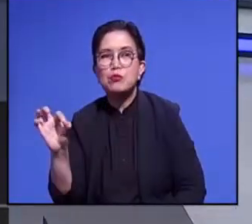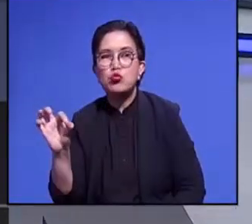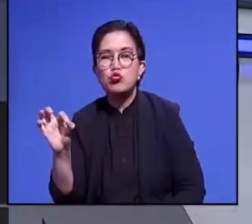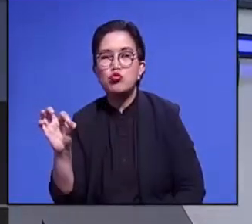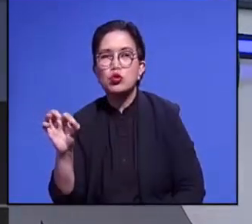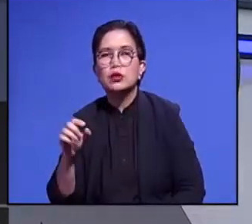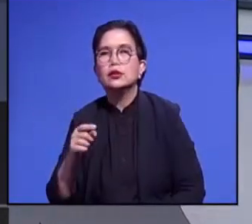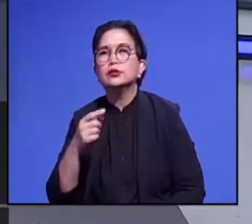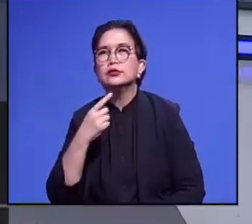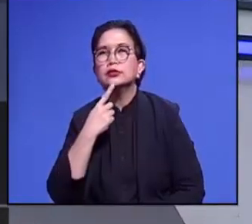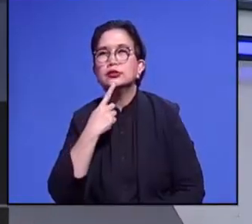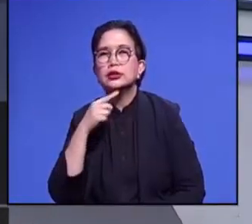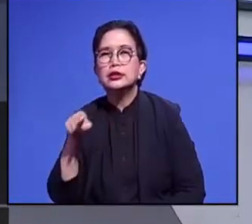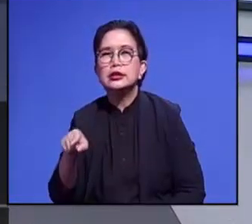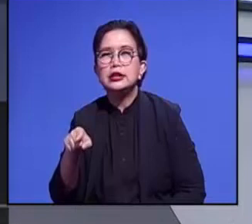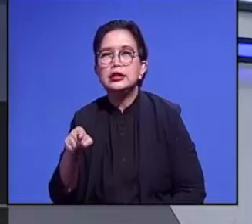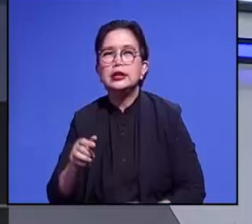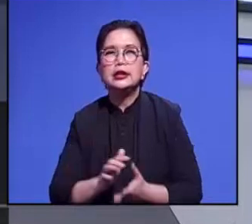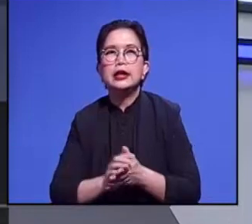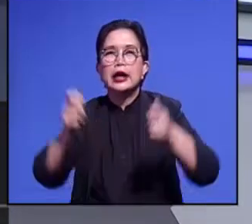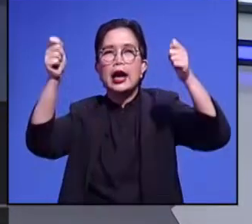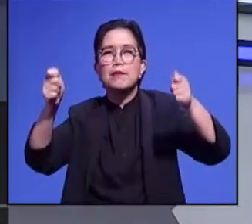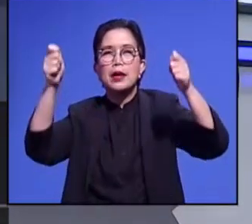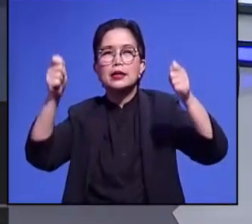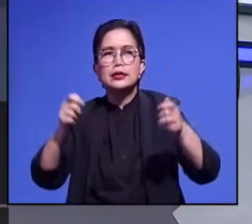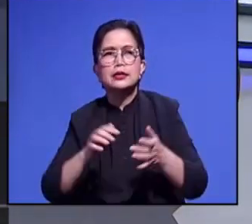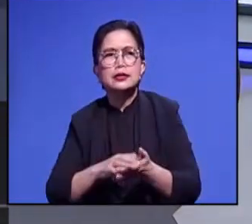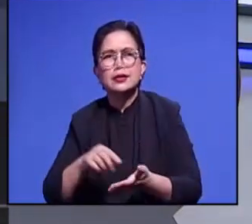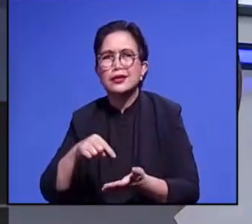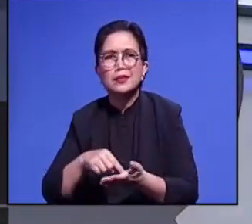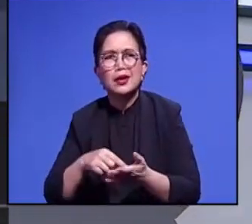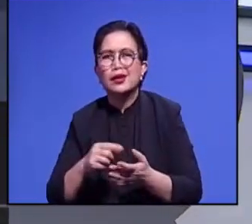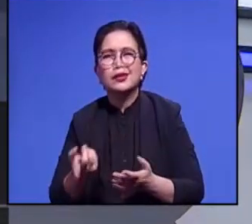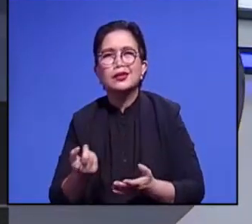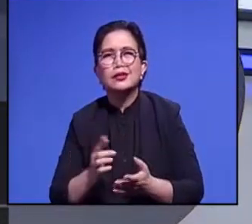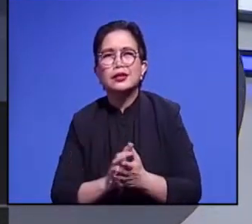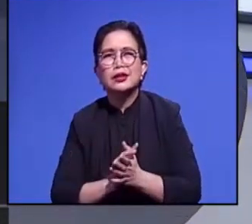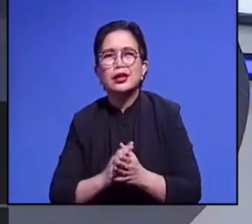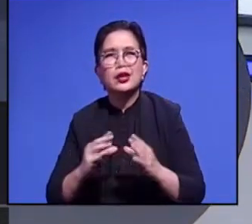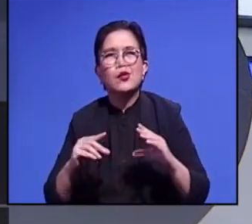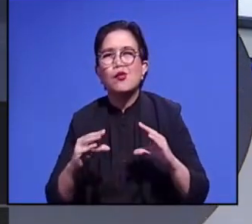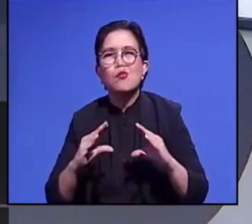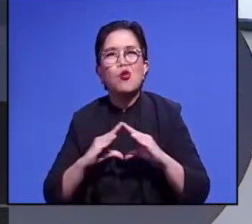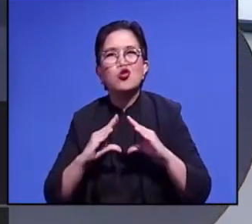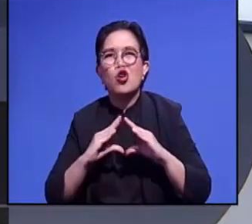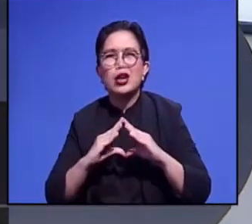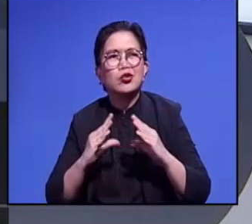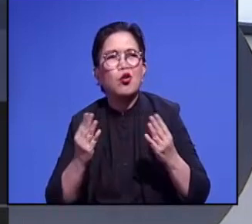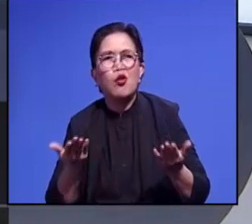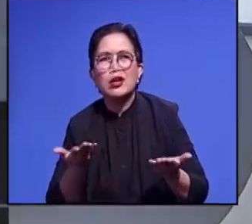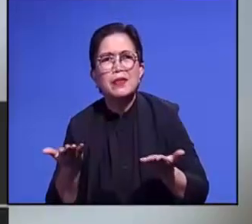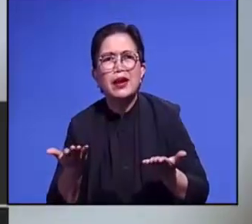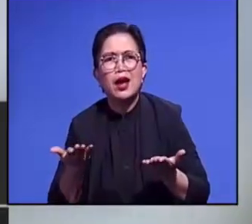Mojokerto ketua tim kampanye mengakui keberadaan mobil namun menyangkal dugaan unsur money politik dalam kasus